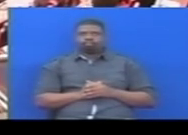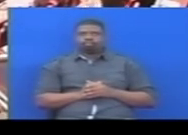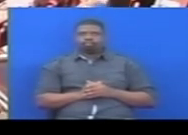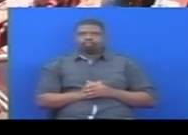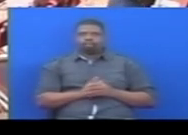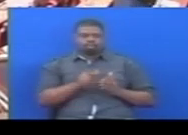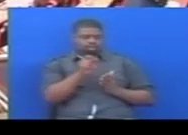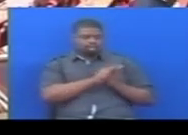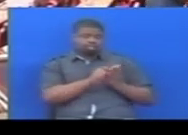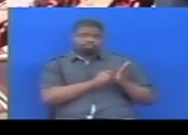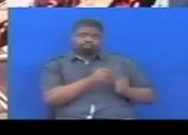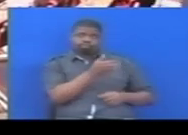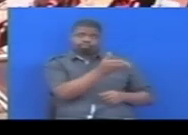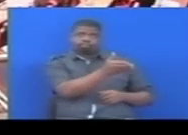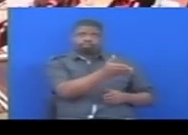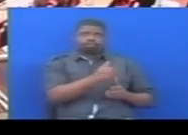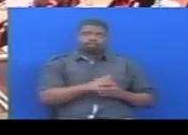Katibu.